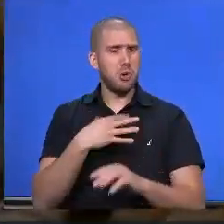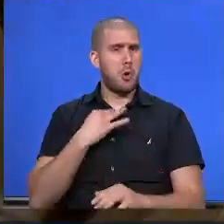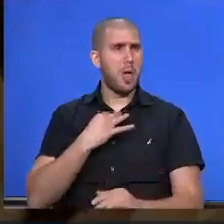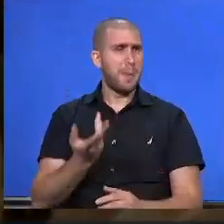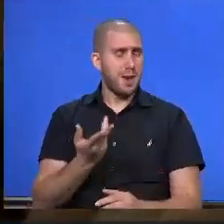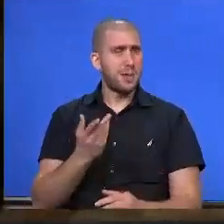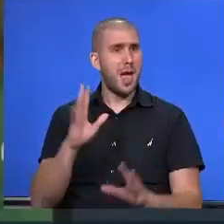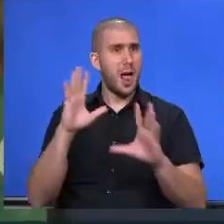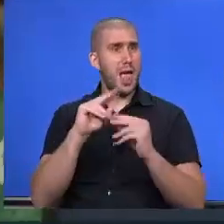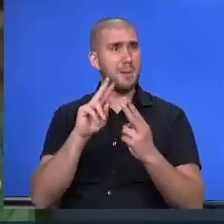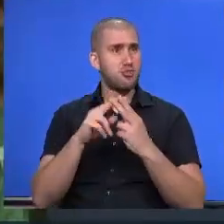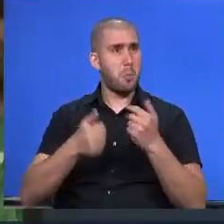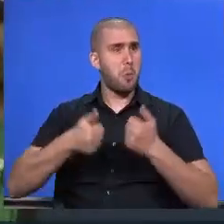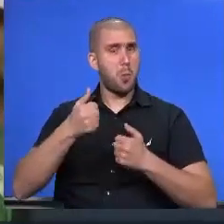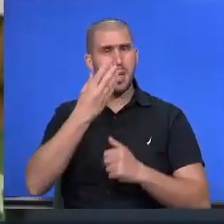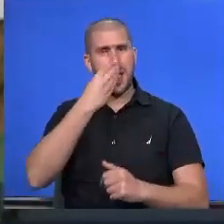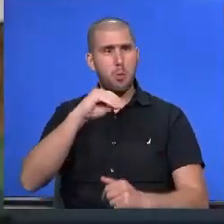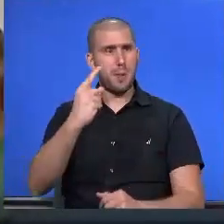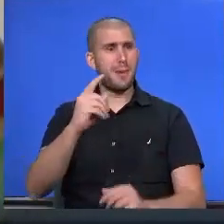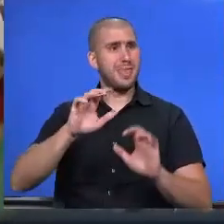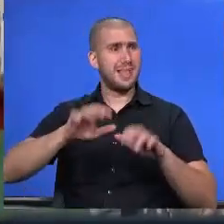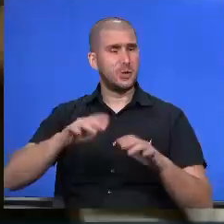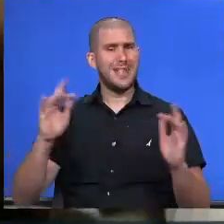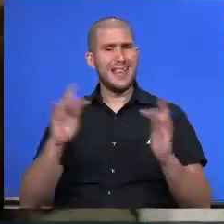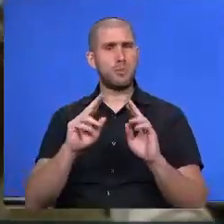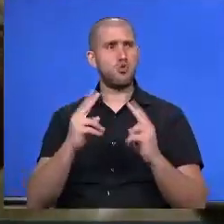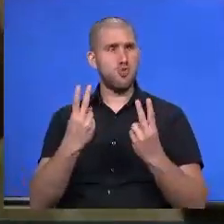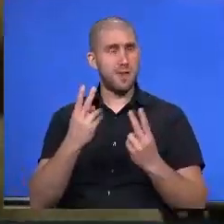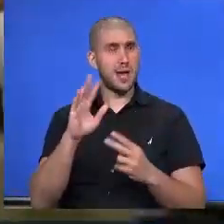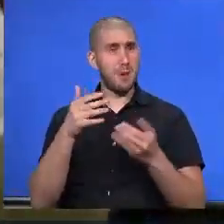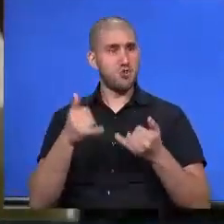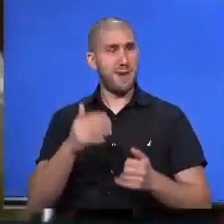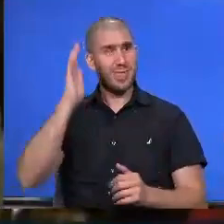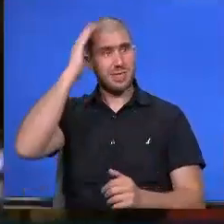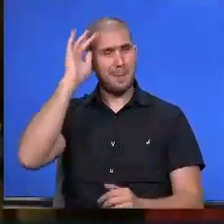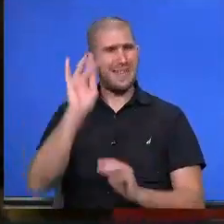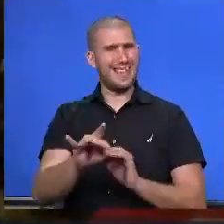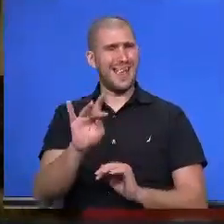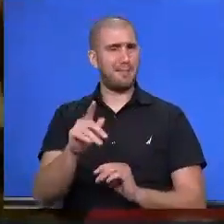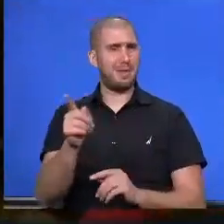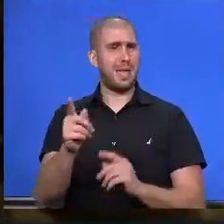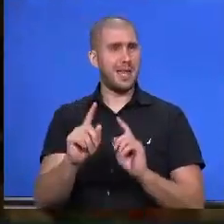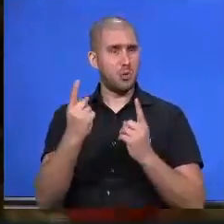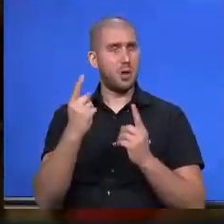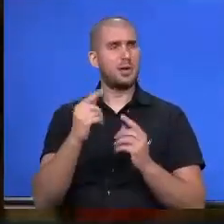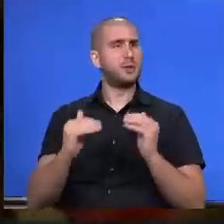הלילה ייפגשו המועמדים הרפובליקנים לנשיאות לאימות נוסף. גם הפעם טראמפ יחרים את האירוע, עם יתרון